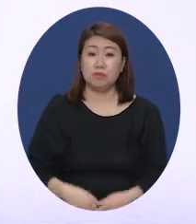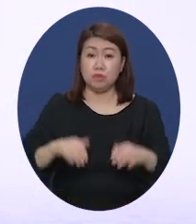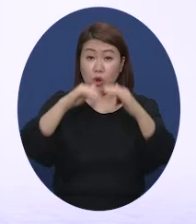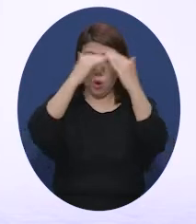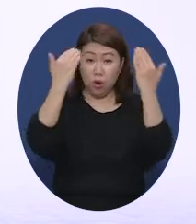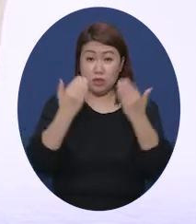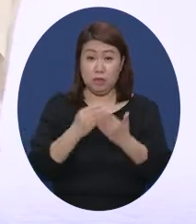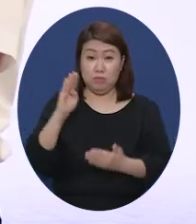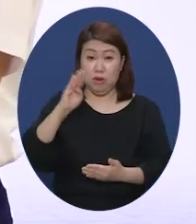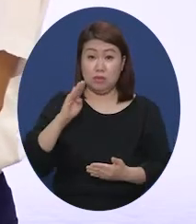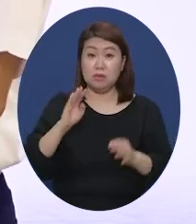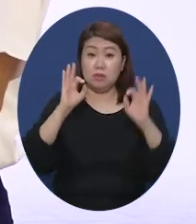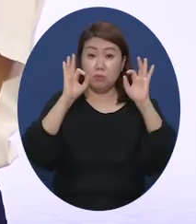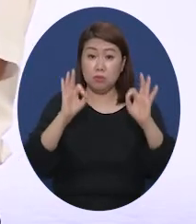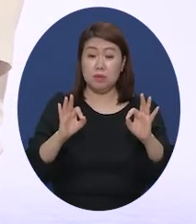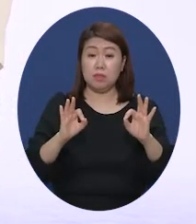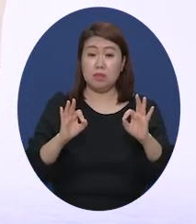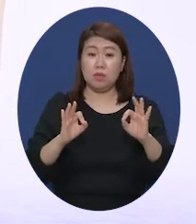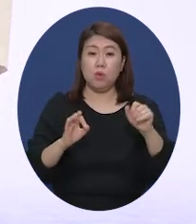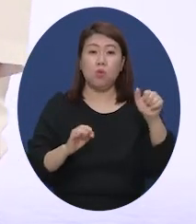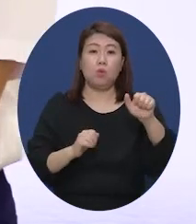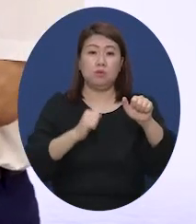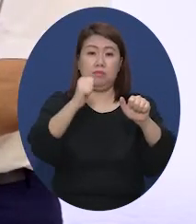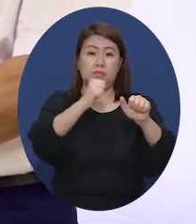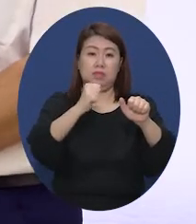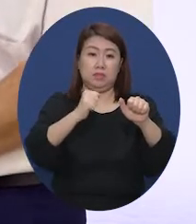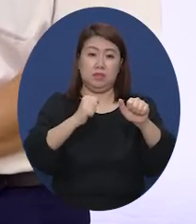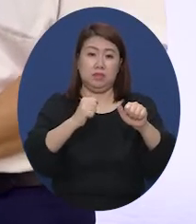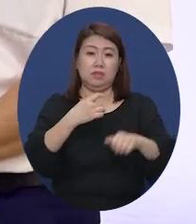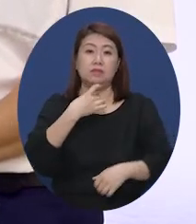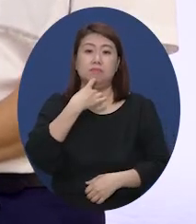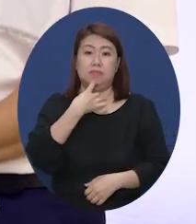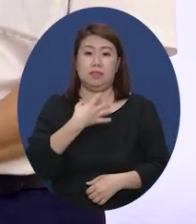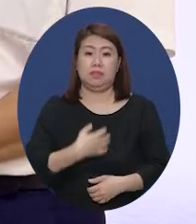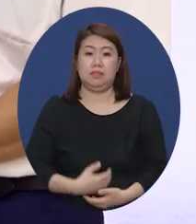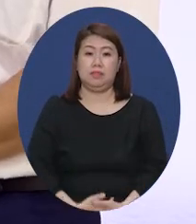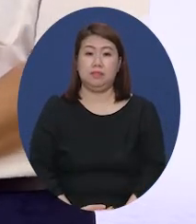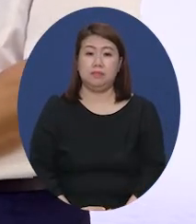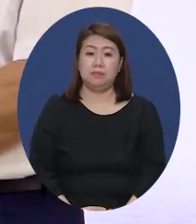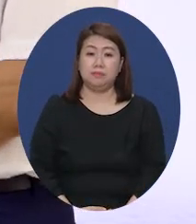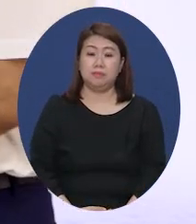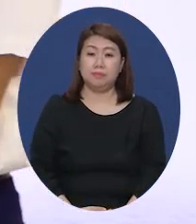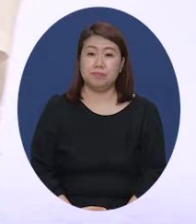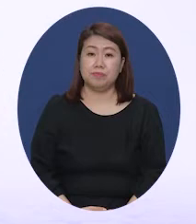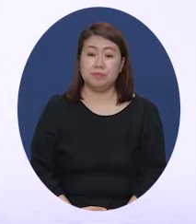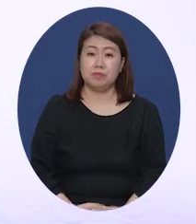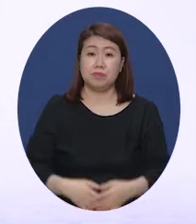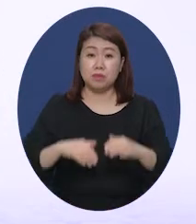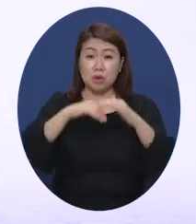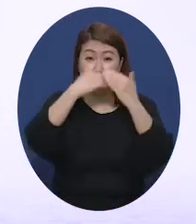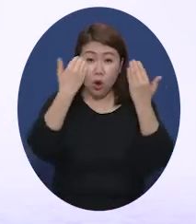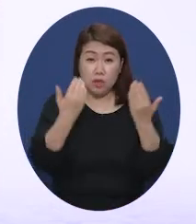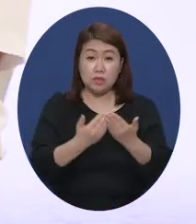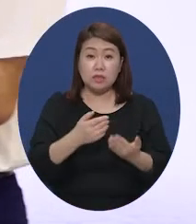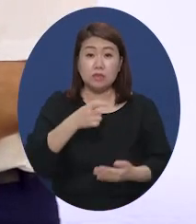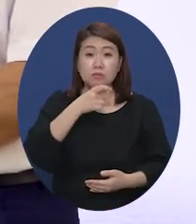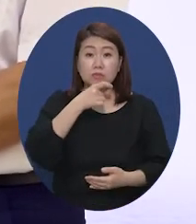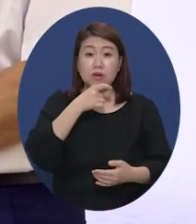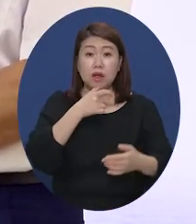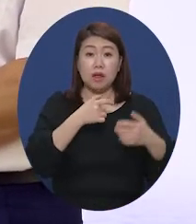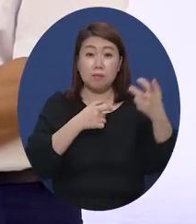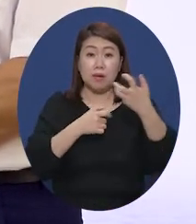브라질 전체의 하수구 연결만 보더라도 아마존 지역은 굉장히 낮은 수치입니다. 그 다음에 브라질 전체